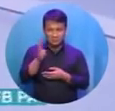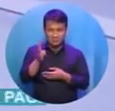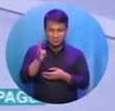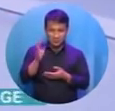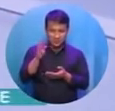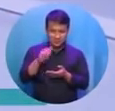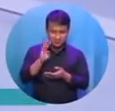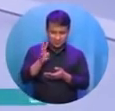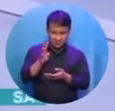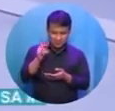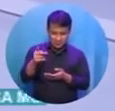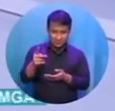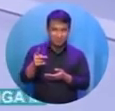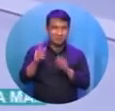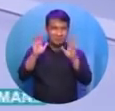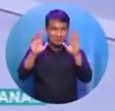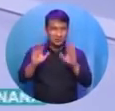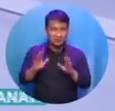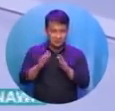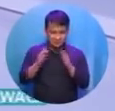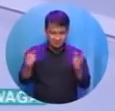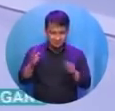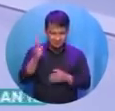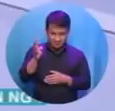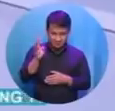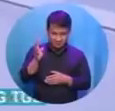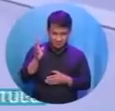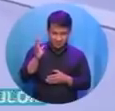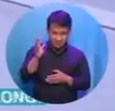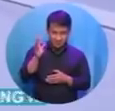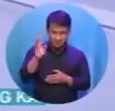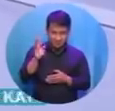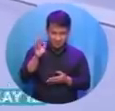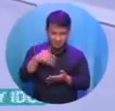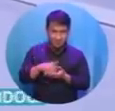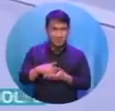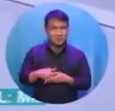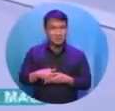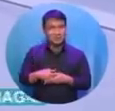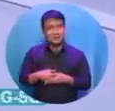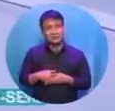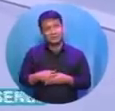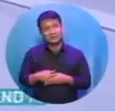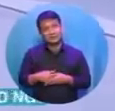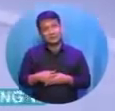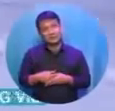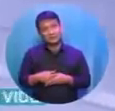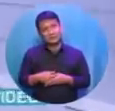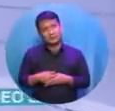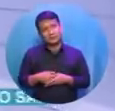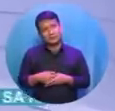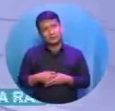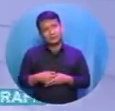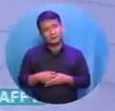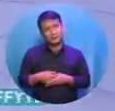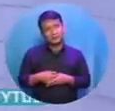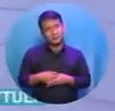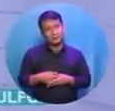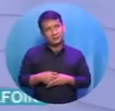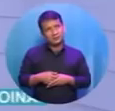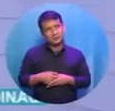40,000! Wow! 40,000. Ah, siya nga pala, para sa kalaman po ng